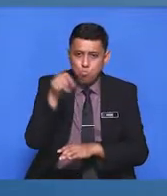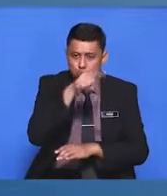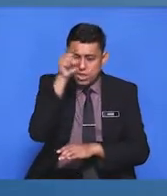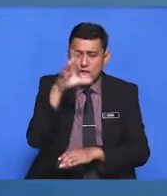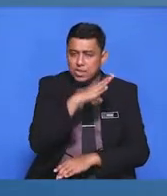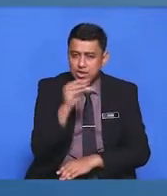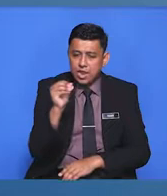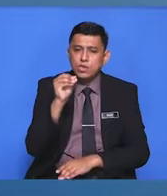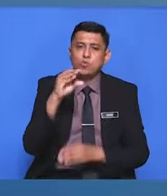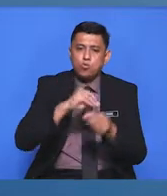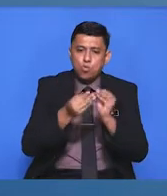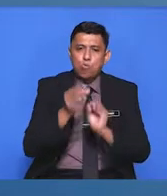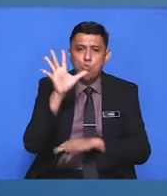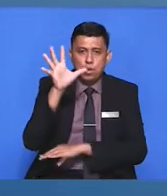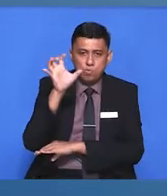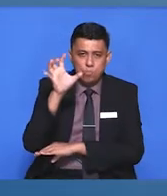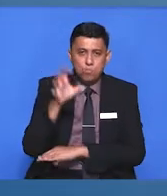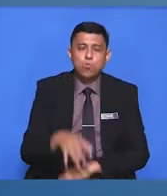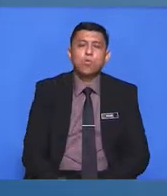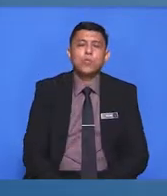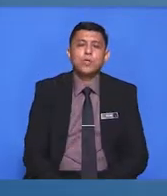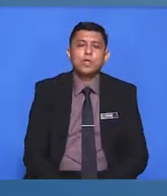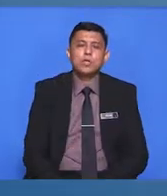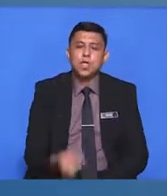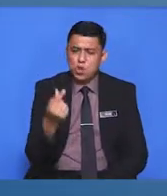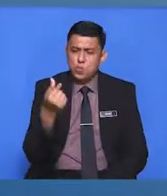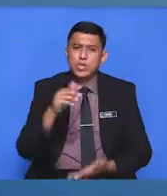sen. Seterusnya, wang kertas pula.